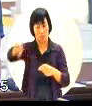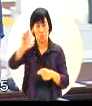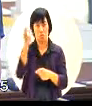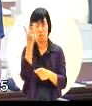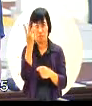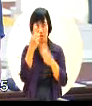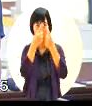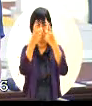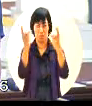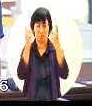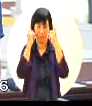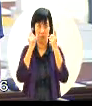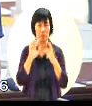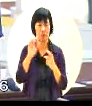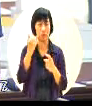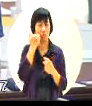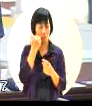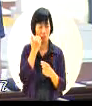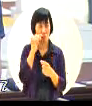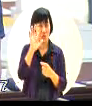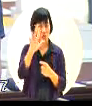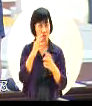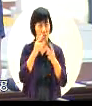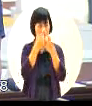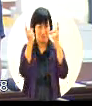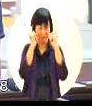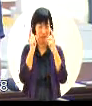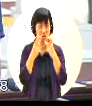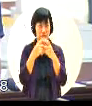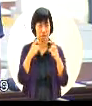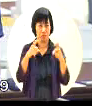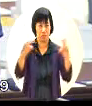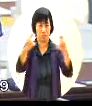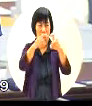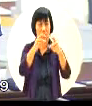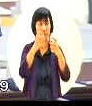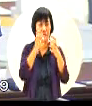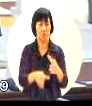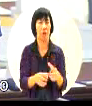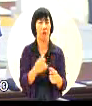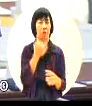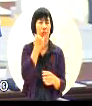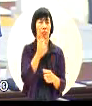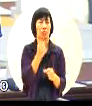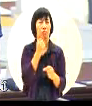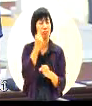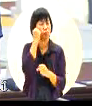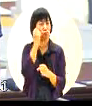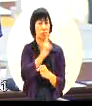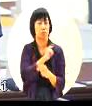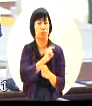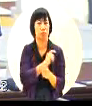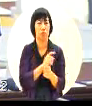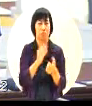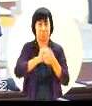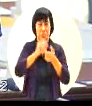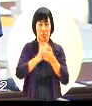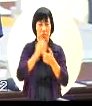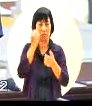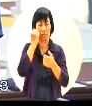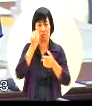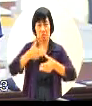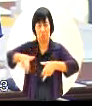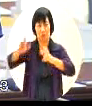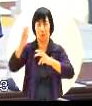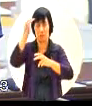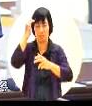生有够侪，啊，假使因的老大学城有成立起来。啊，是毋是迄搭？因为当来住遐，租厝在遐，免拢一定到个南阿坑，